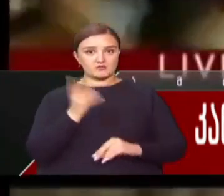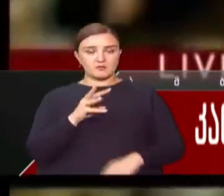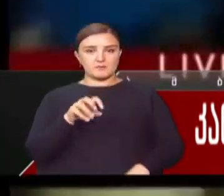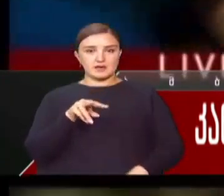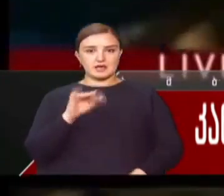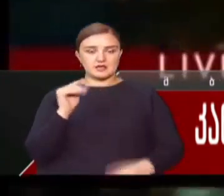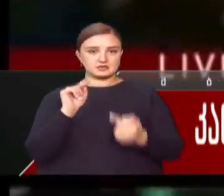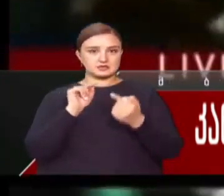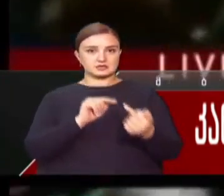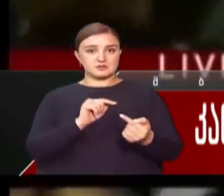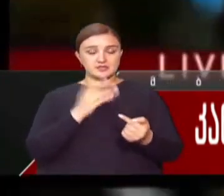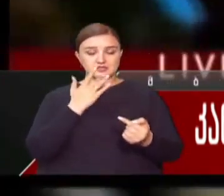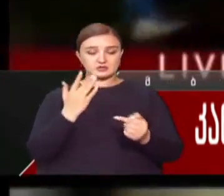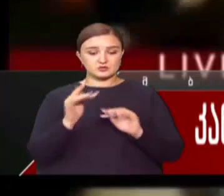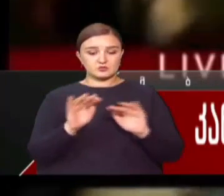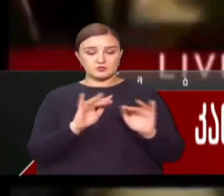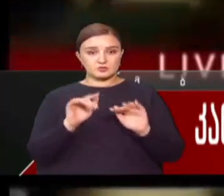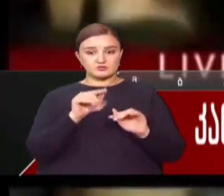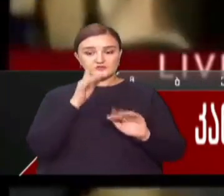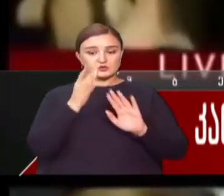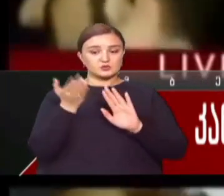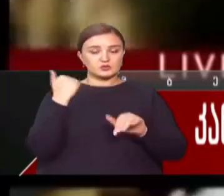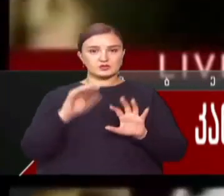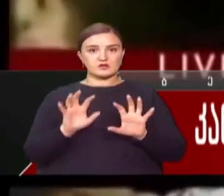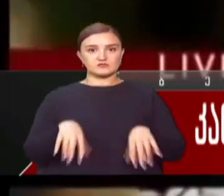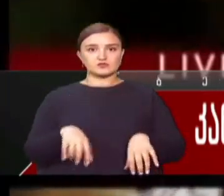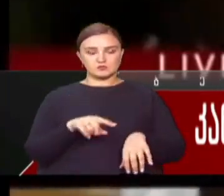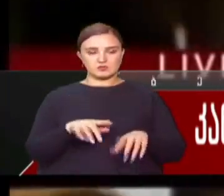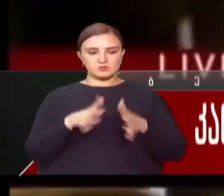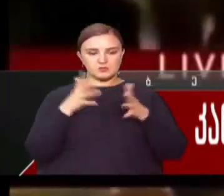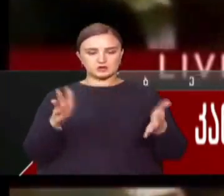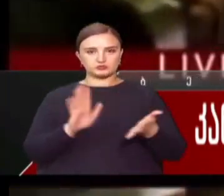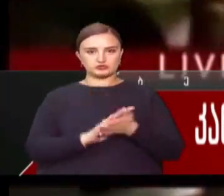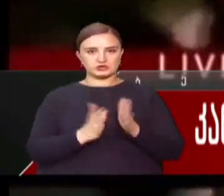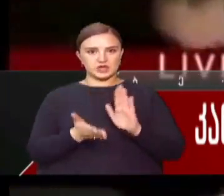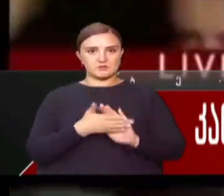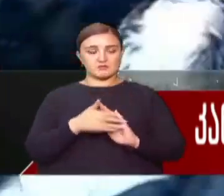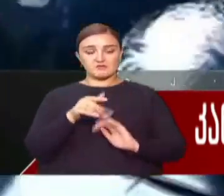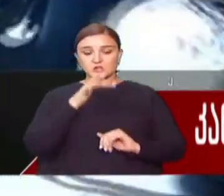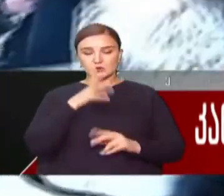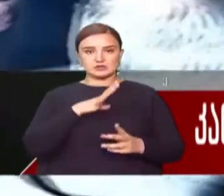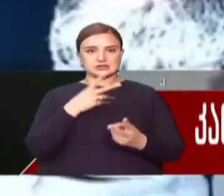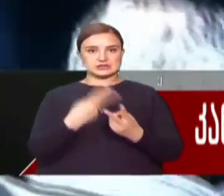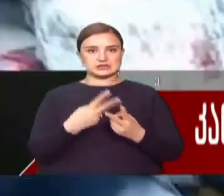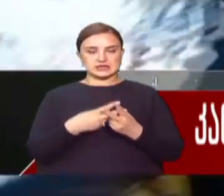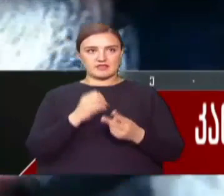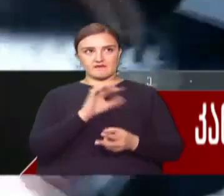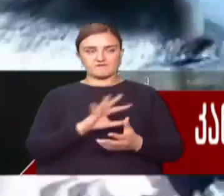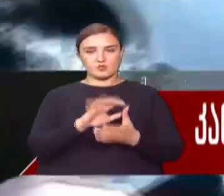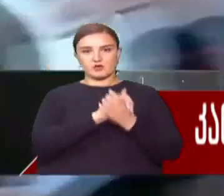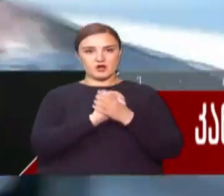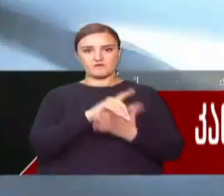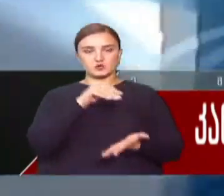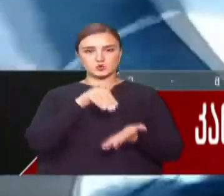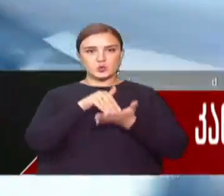მელიას წინააღმდეგ, თუმცა ნაციონალური მოძრაობის იმჟამინდელი თავმჯდომარე ფართო შეთანხმების საფუძველზე, მაშინ ციხიდან ევროკავშირის შუამდგომლობამ